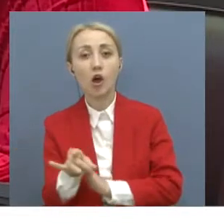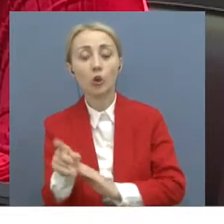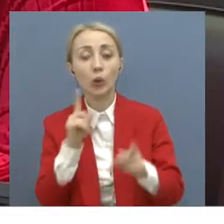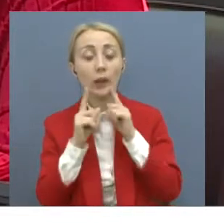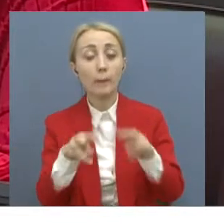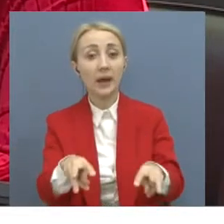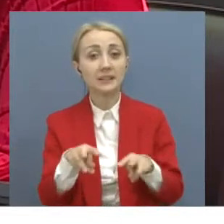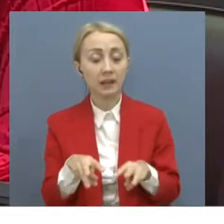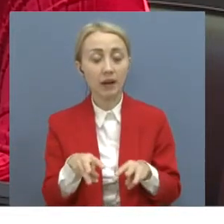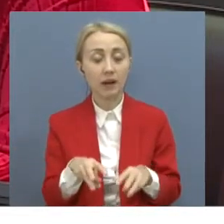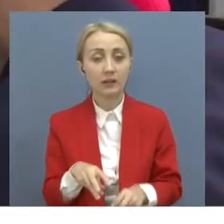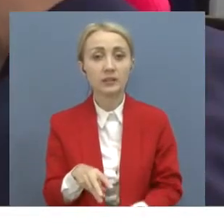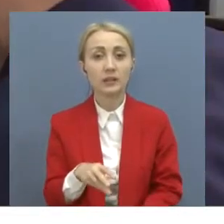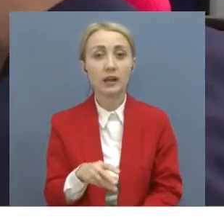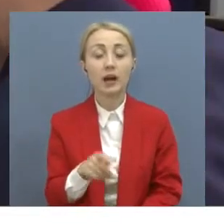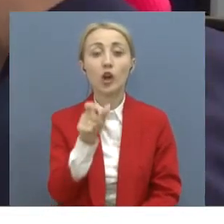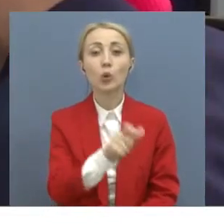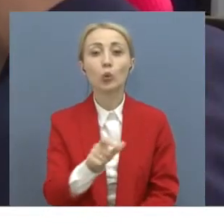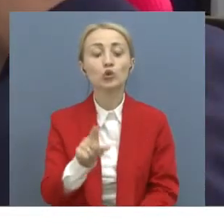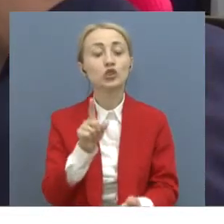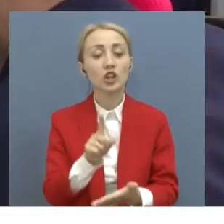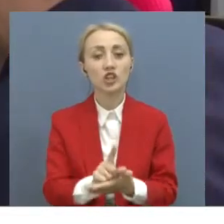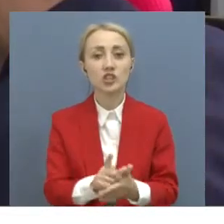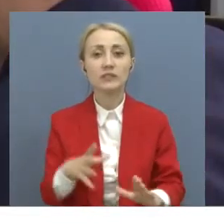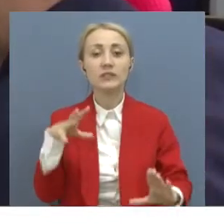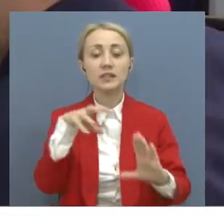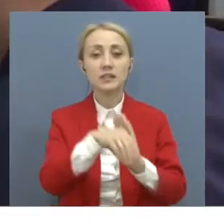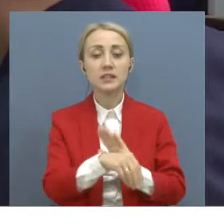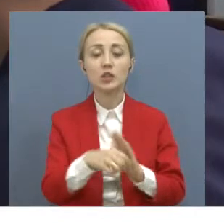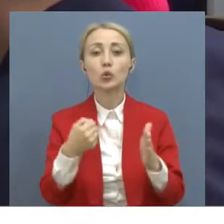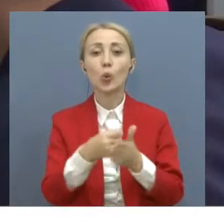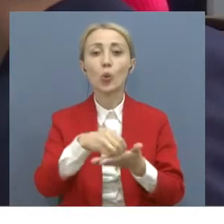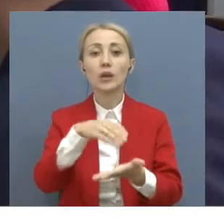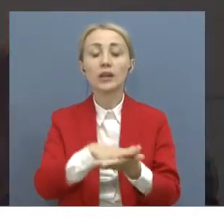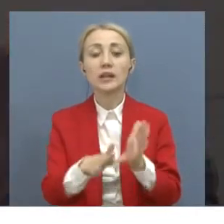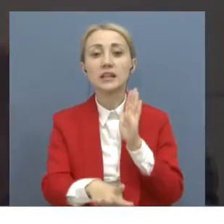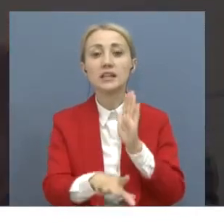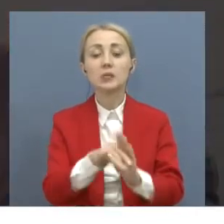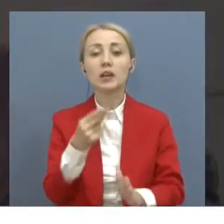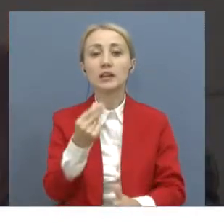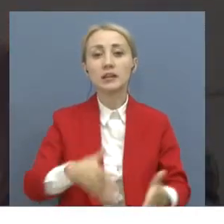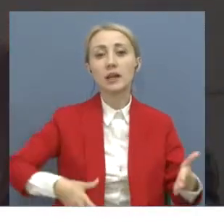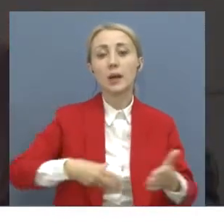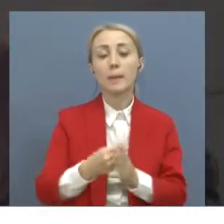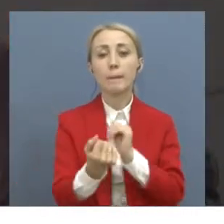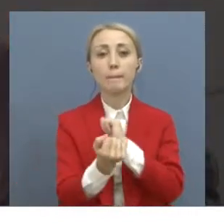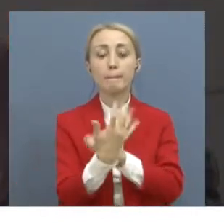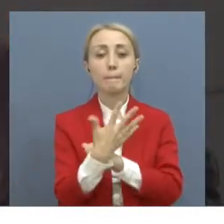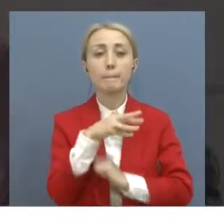2 өкілі бар. Айта кетелік, кандидаттар тіркеуге алынғанға дейін 15 айлық есептік көрсеткіш,